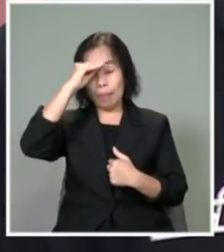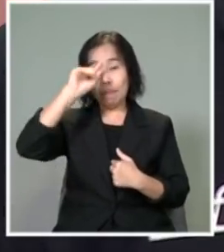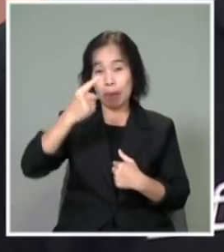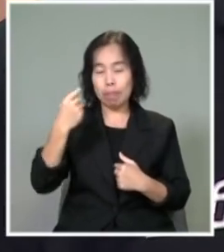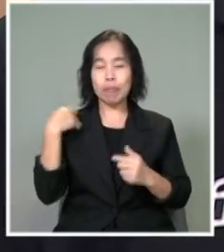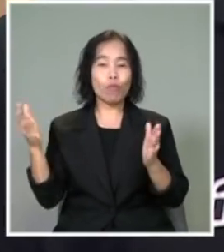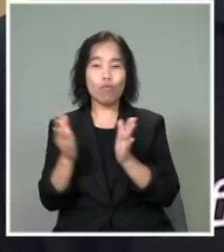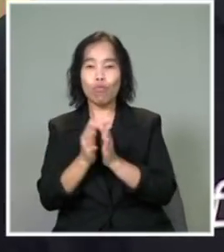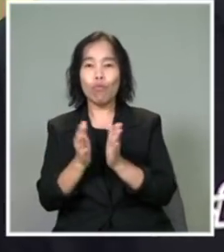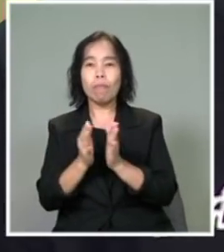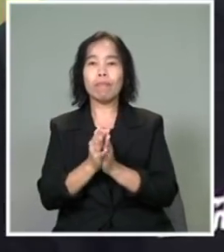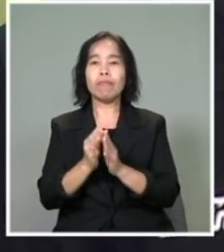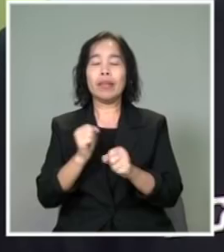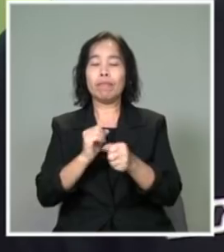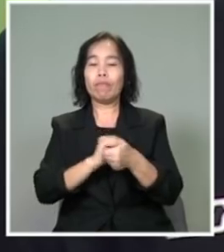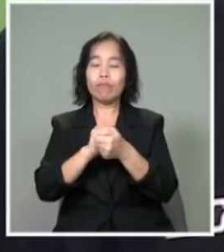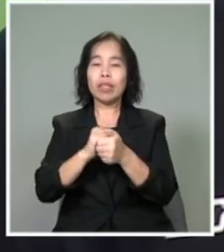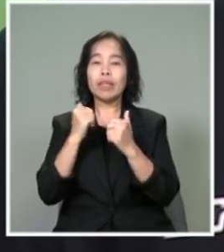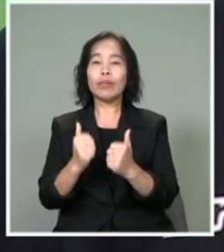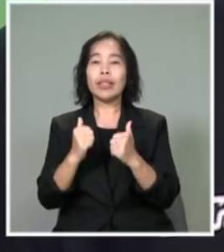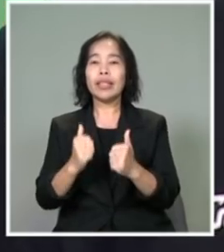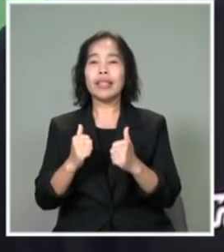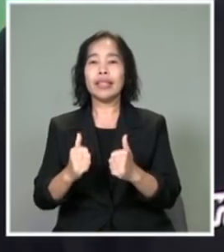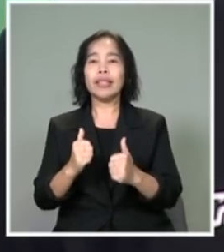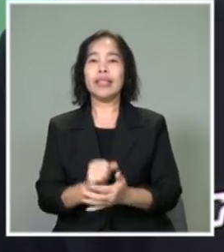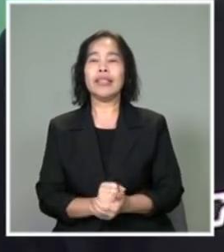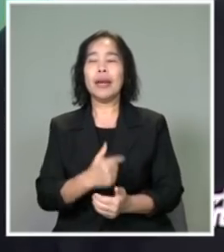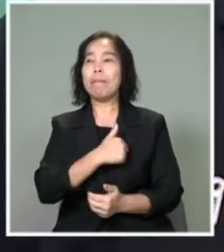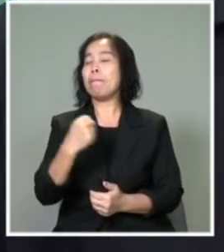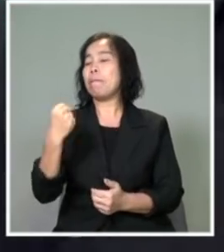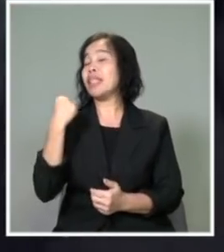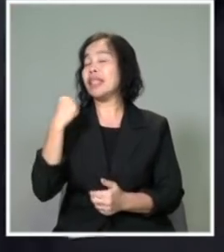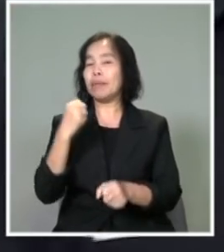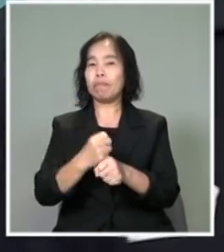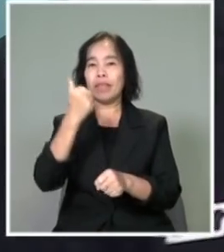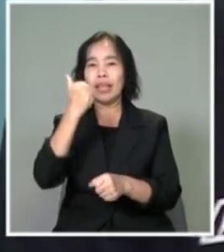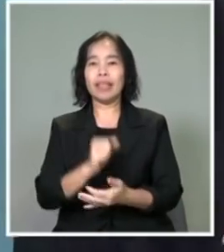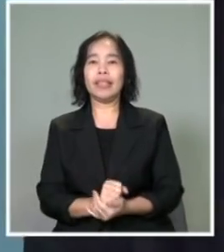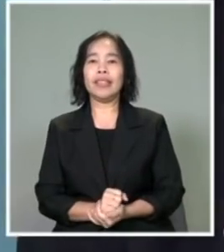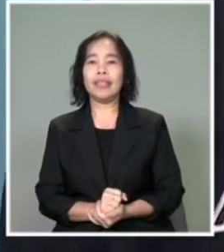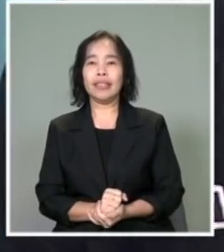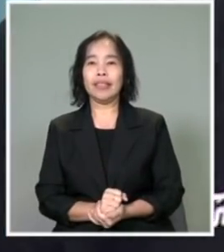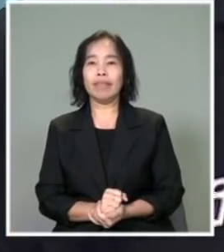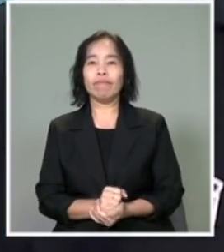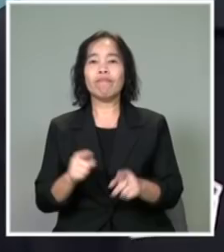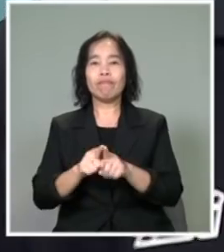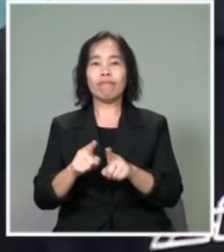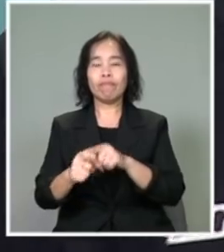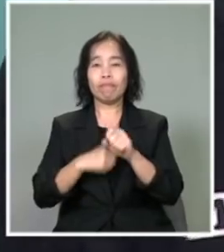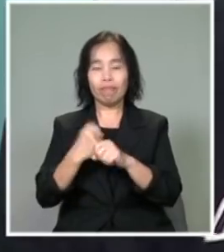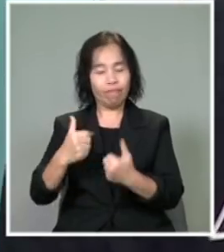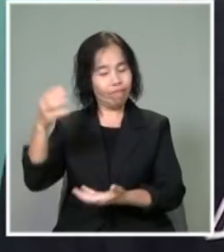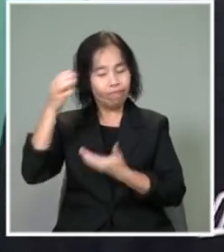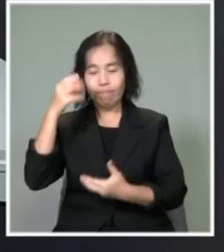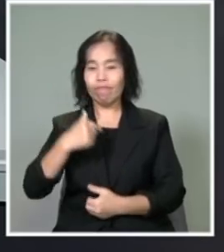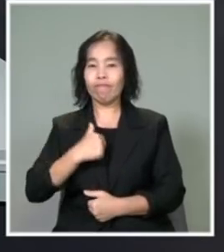กับรายการจตุรมิตรครั้งที่29ครั้งนี้ครับและพวกผมก็มั่นใจครับว่าจะทำมันได้เต็มที่ครับแล้วก็แชมป์เดียวครับผมปีนี้ครับ แชมป์เดียวเหมือนกัน